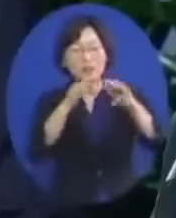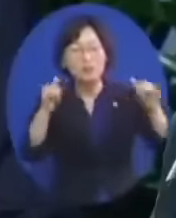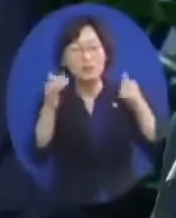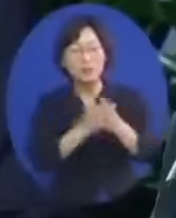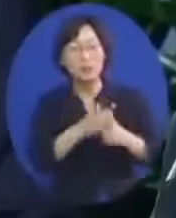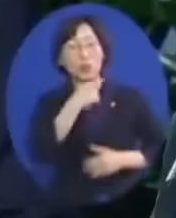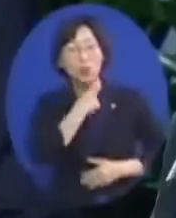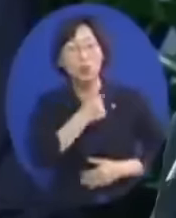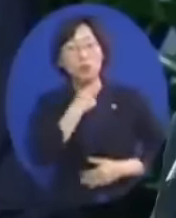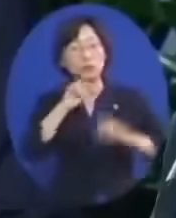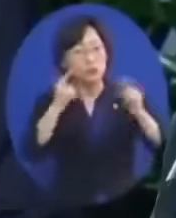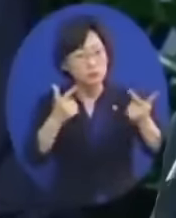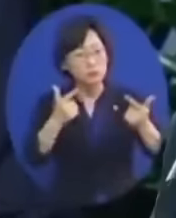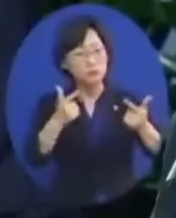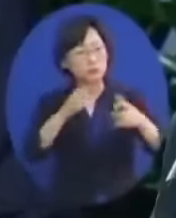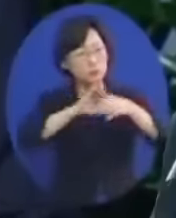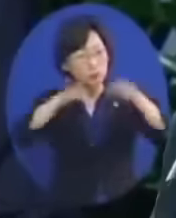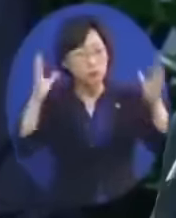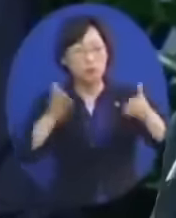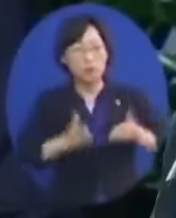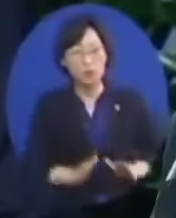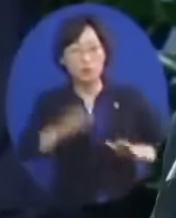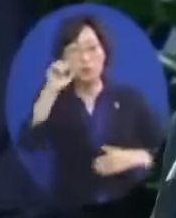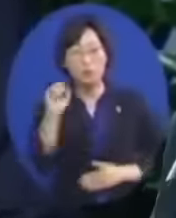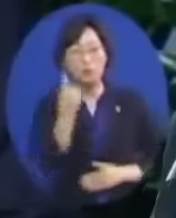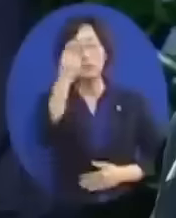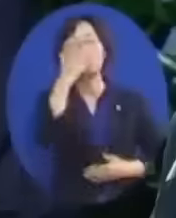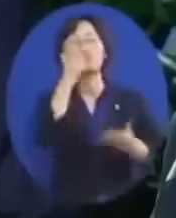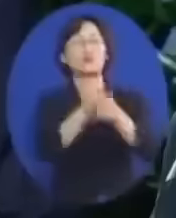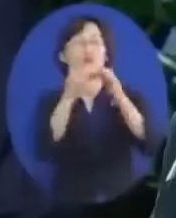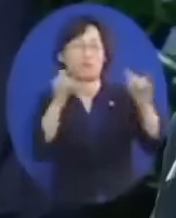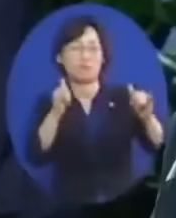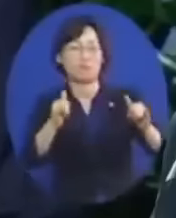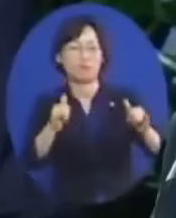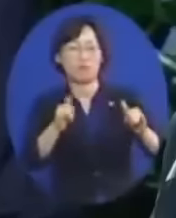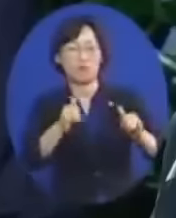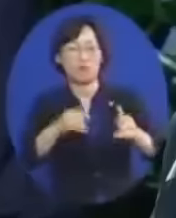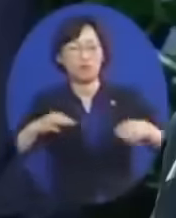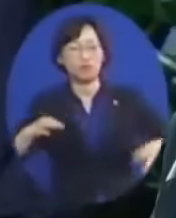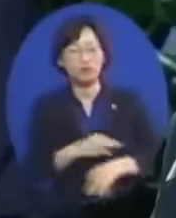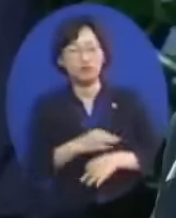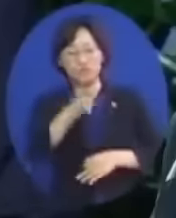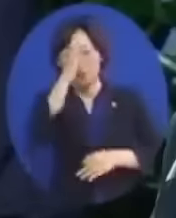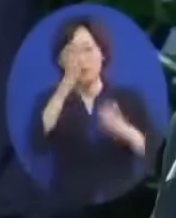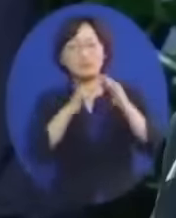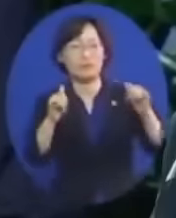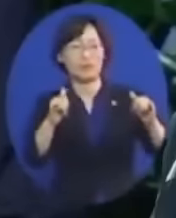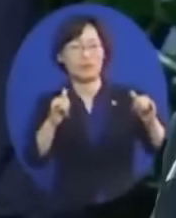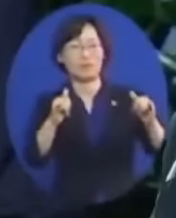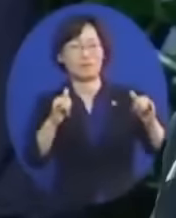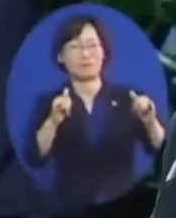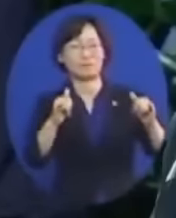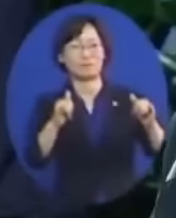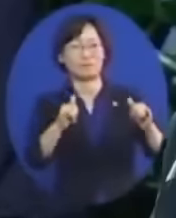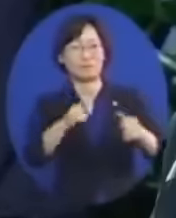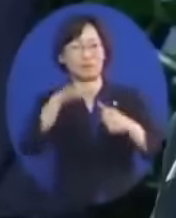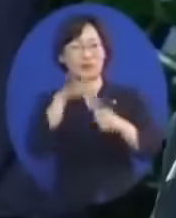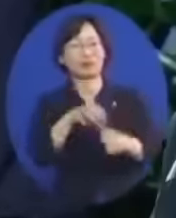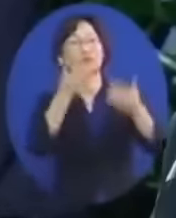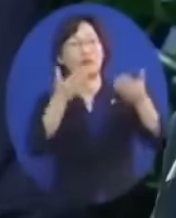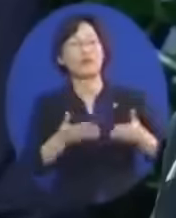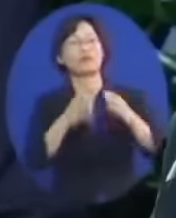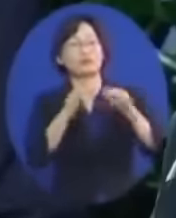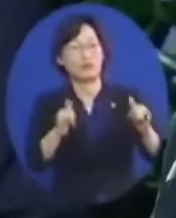원튼 원치 않든 태어나자 말자 죄인이요, 불의한 자요, 병든 자요, 저주받은